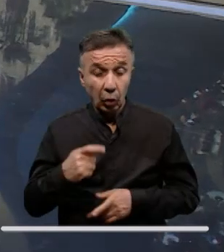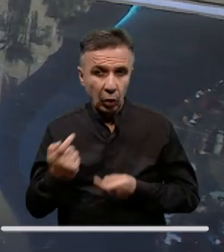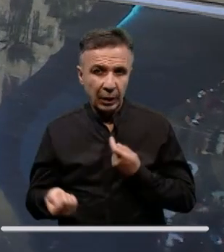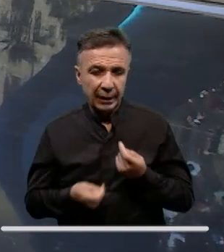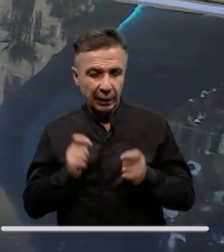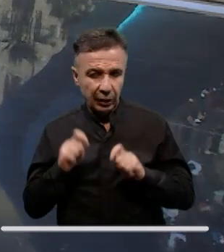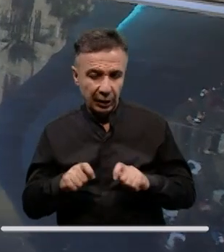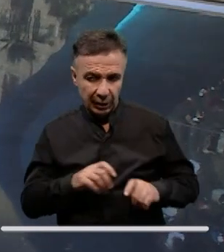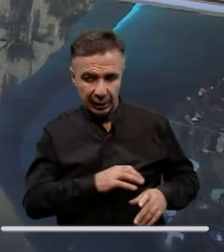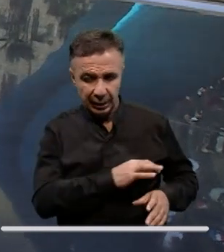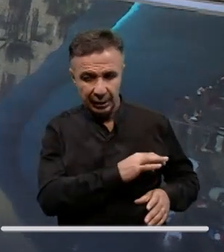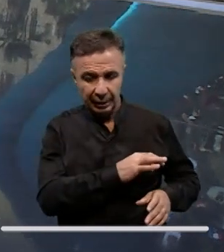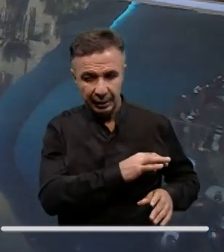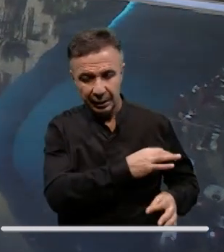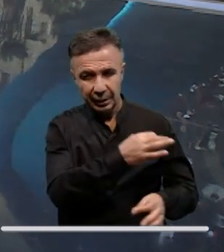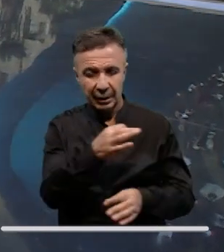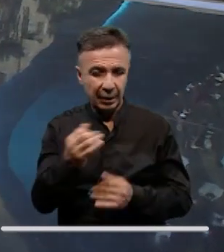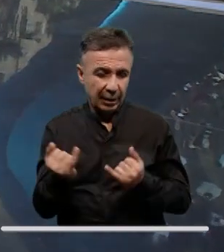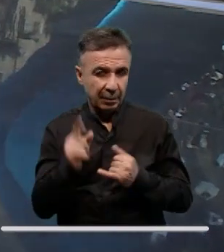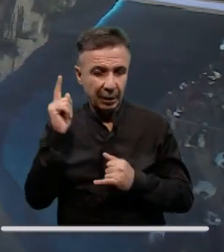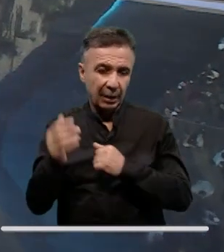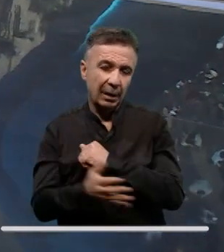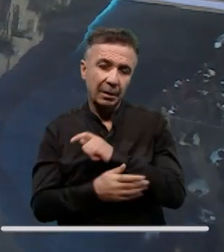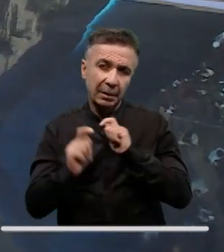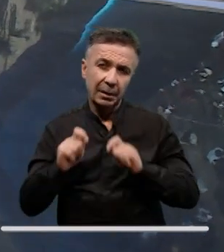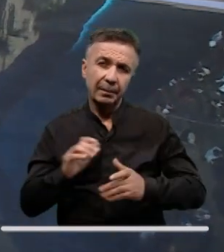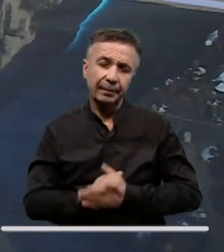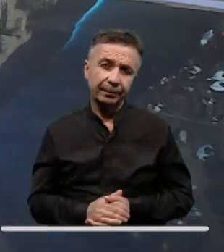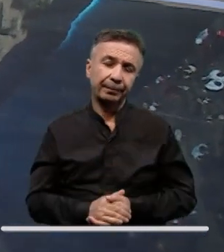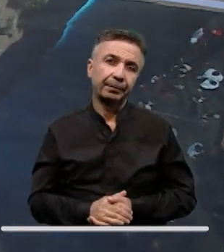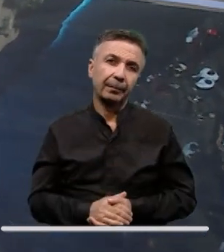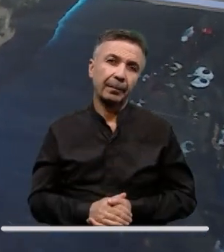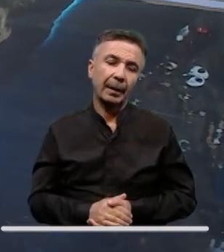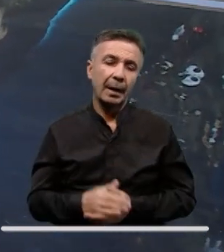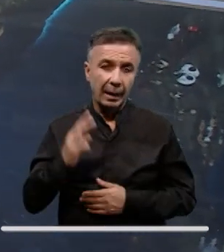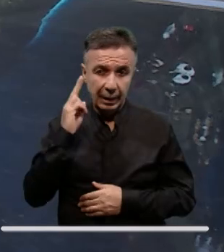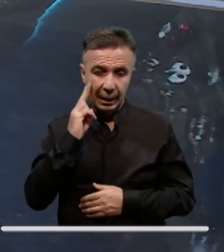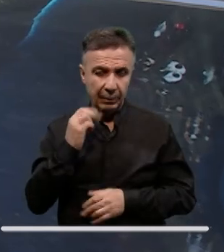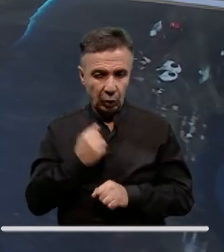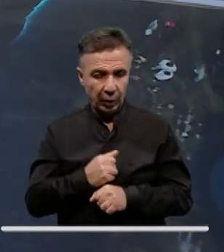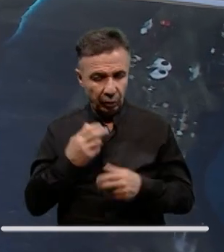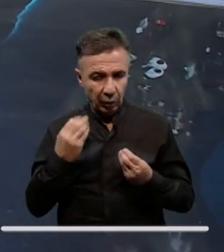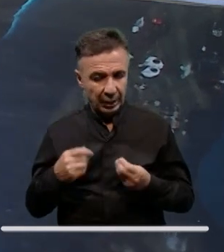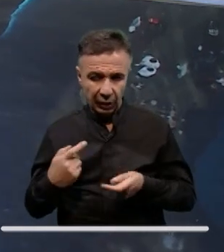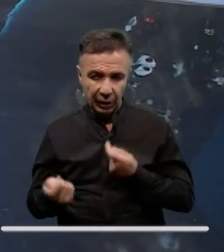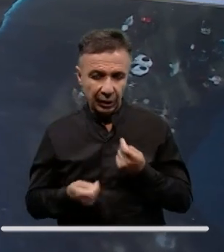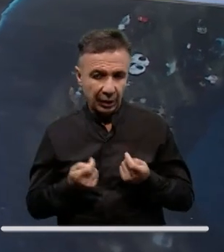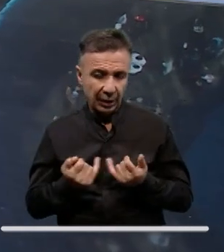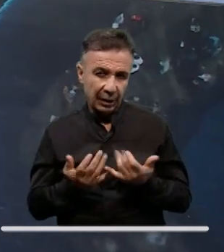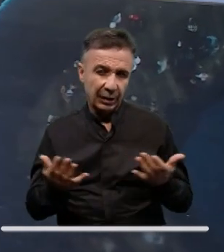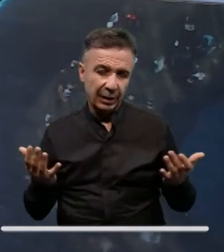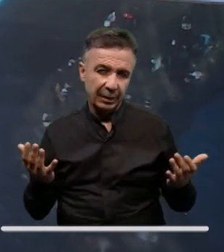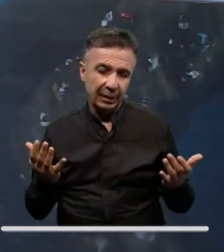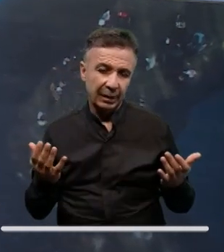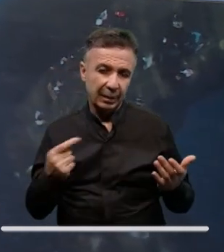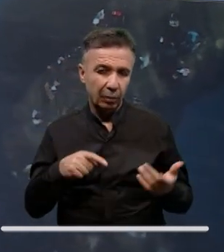Eee kardeşlerimize daha fazla yardım eylesin amin yani temizlik görevlisi olarak çalışan kardeşlerimiz de